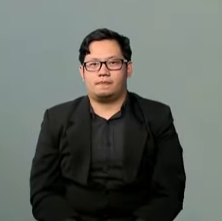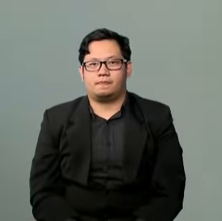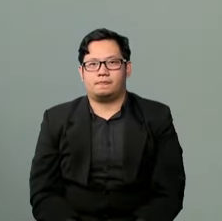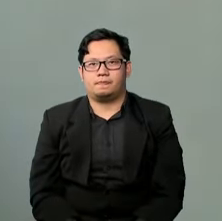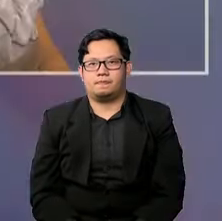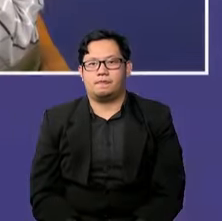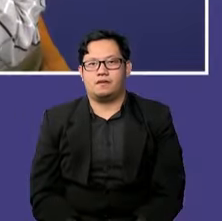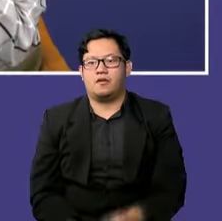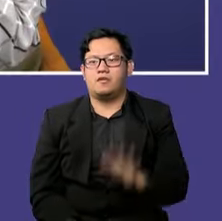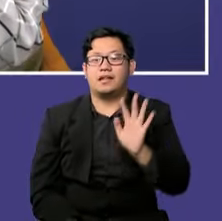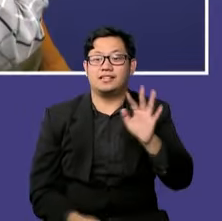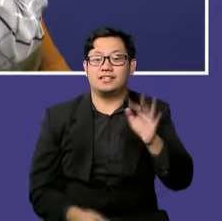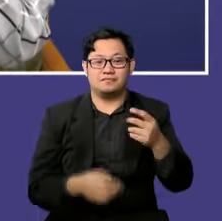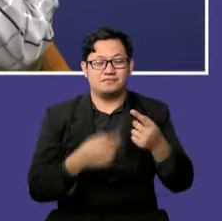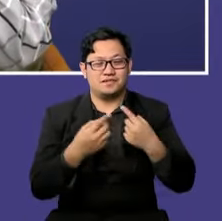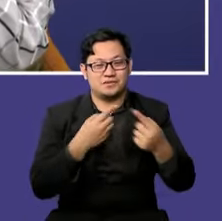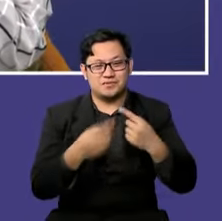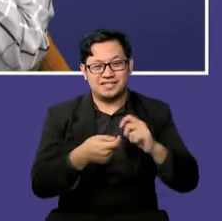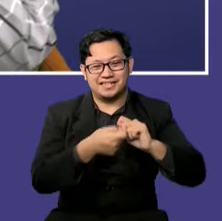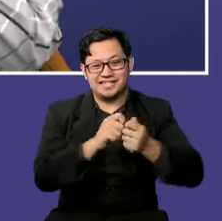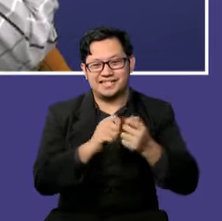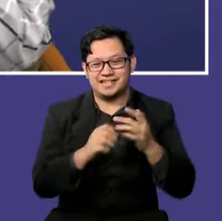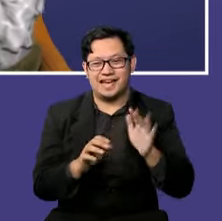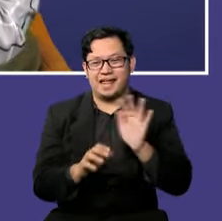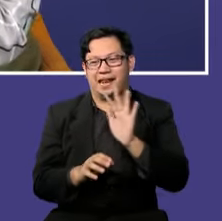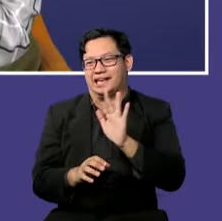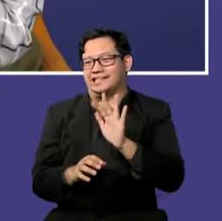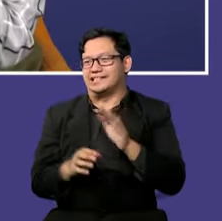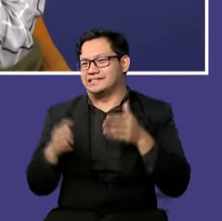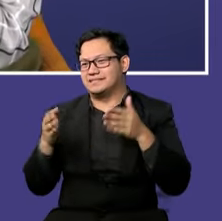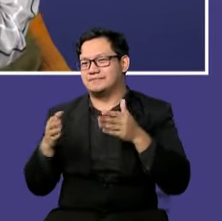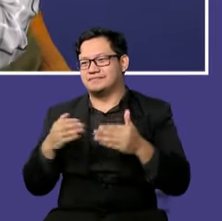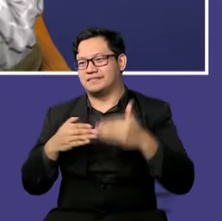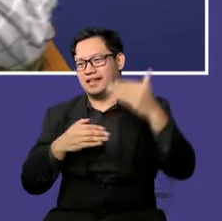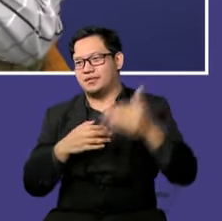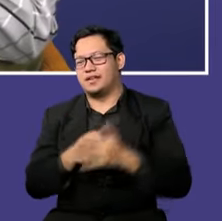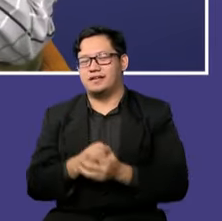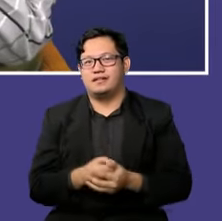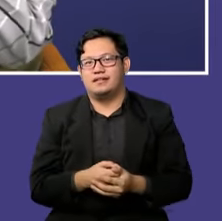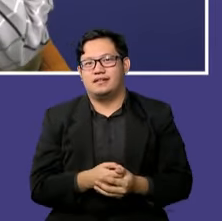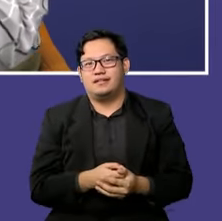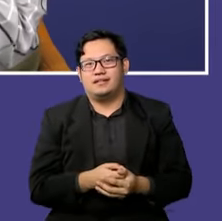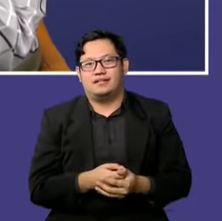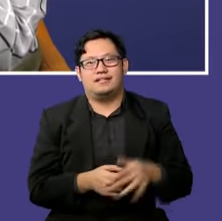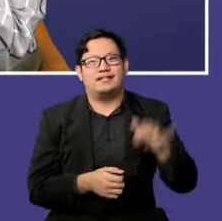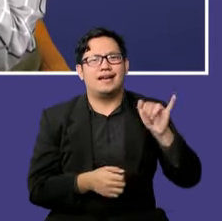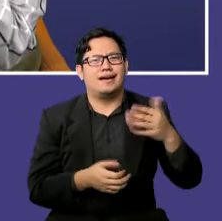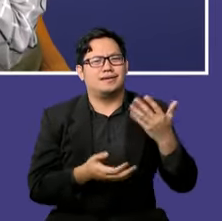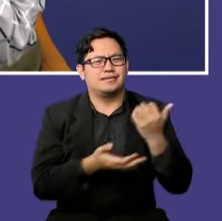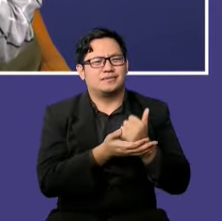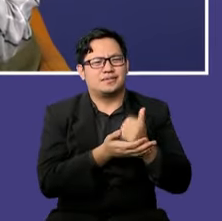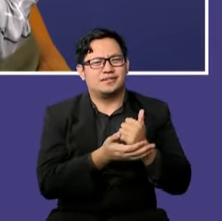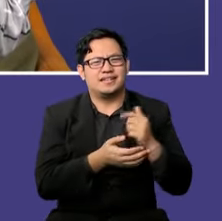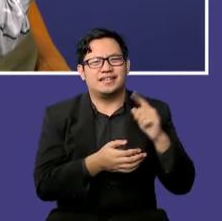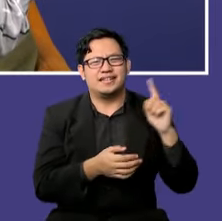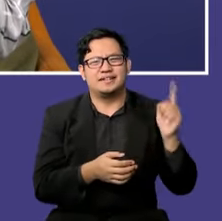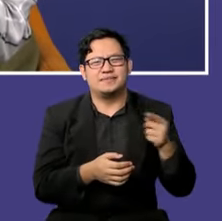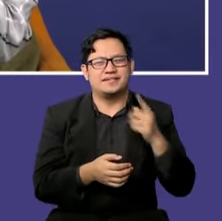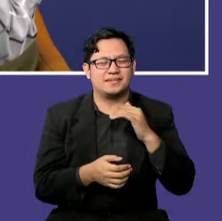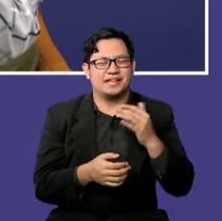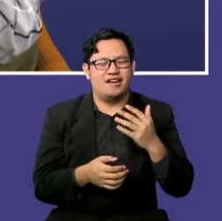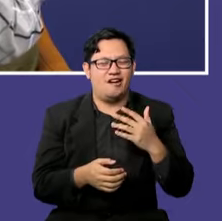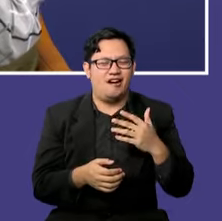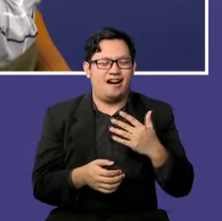kita bicara Tes begitu nanti wilayah Mbak bukan belain badewi tapi saya udah nanya duluan sebetulnya terjadi aneh lebih dia ya